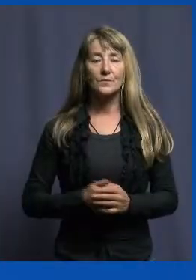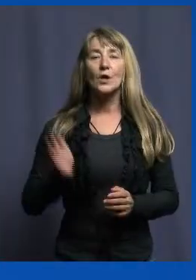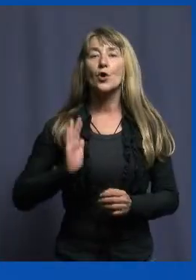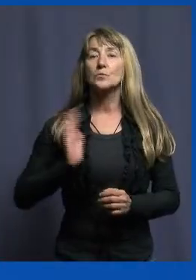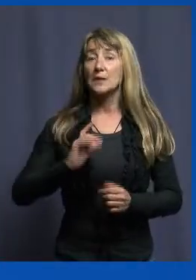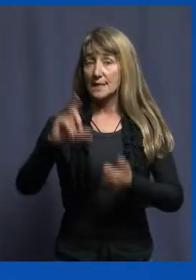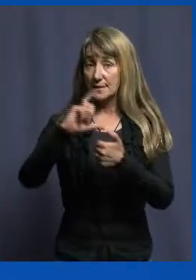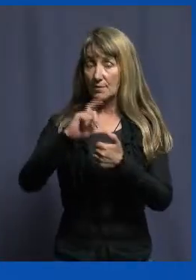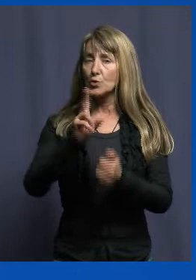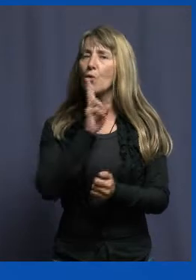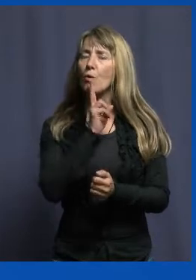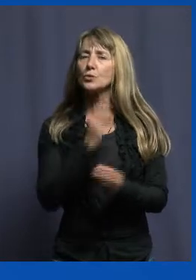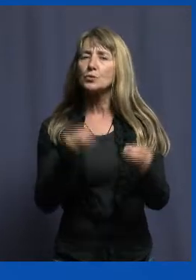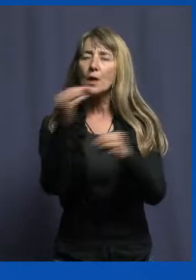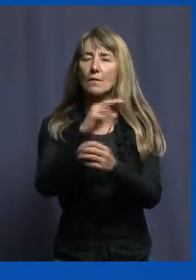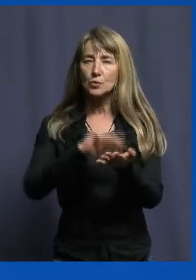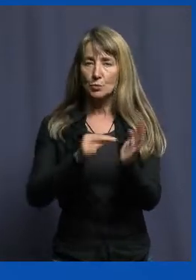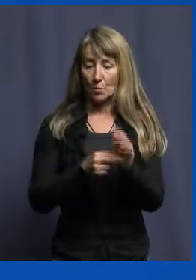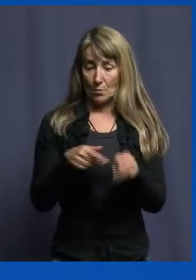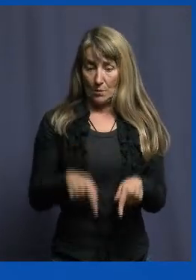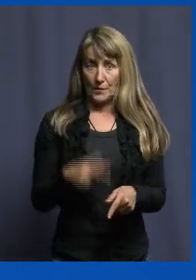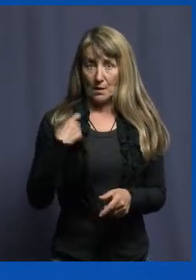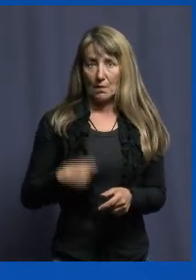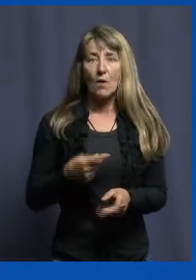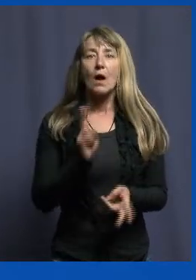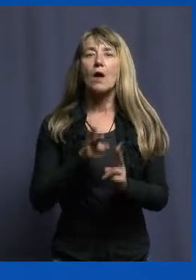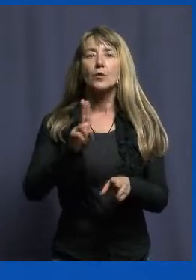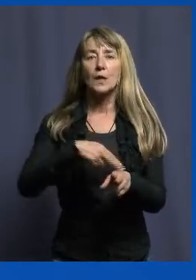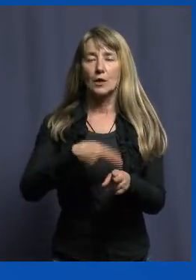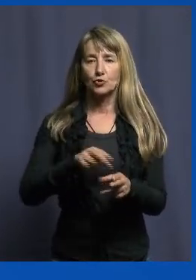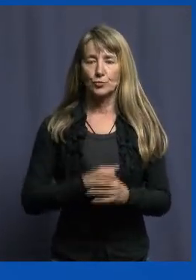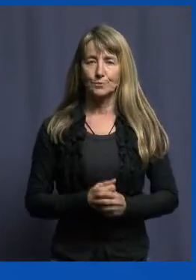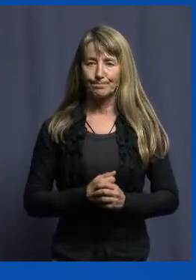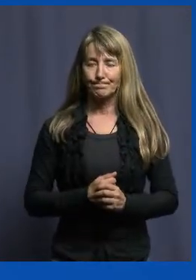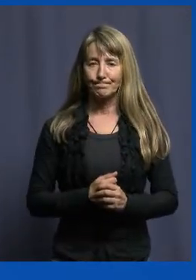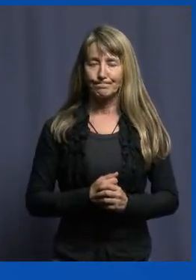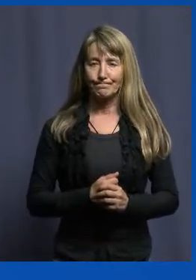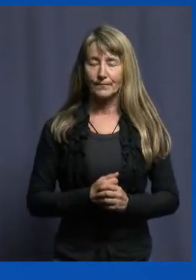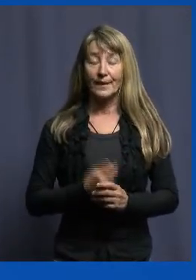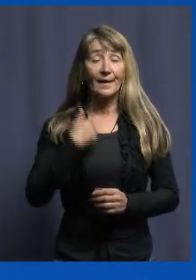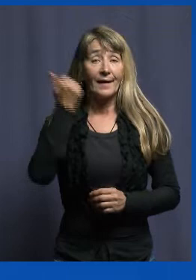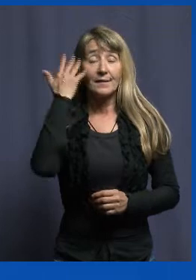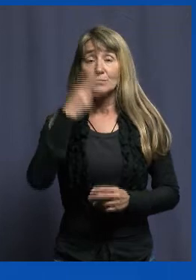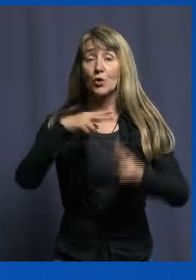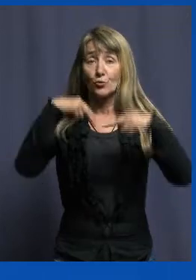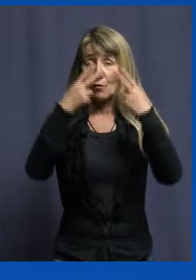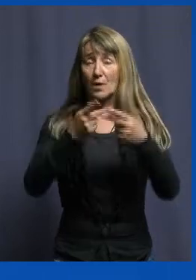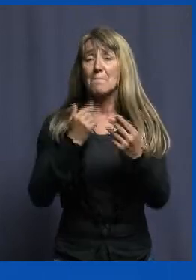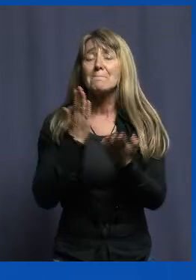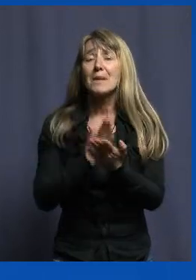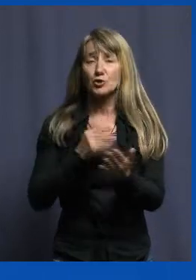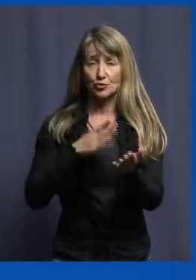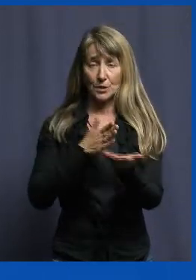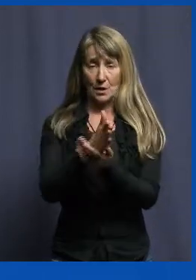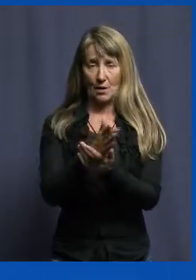Gospodine Stevanoviću, koji su najveći problemi u Kragujevcu i kako ih rešiti? Ne znam da odgovorim na to vaše pitanje baš direktno. Toliko